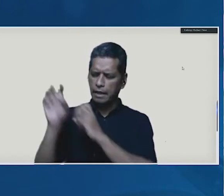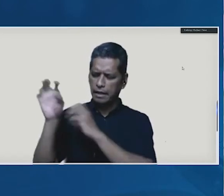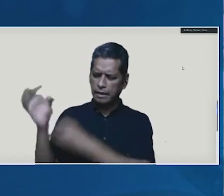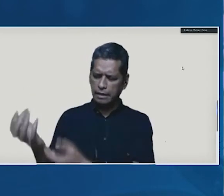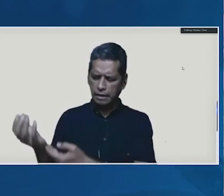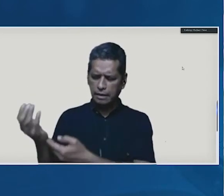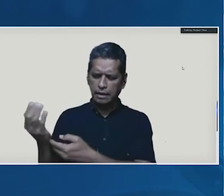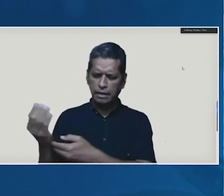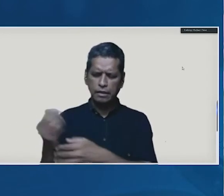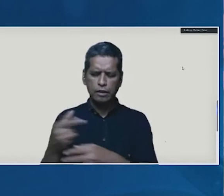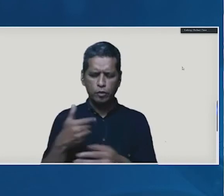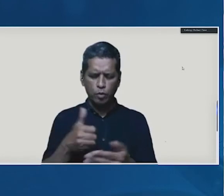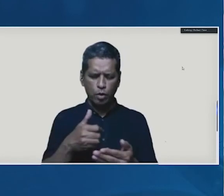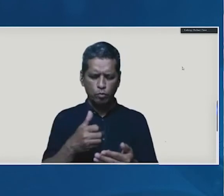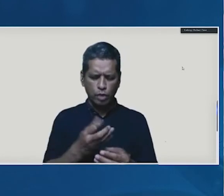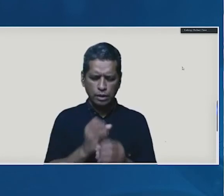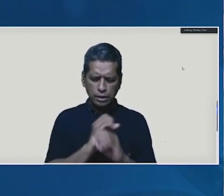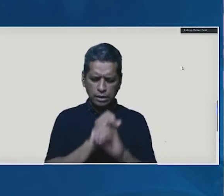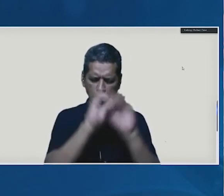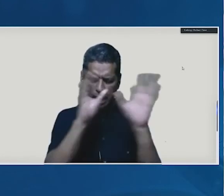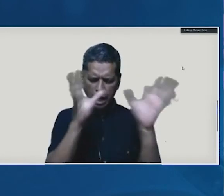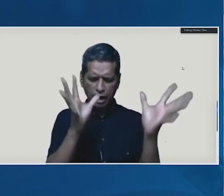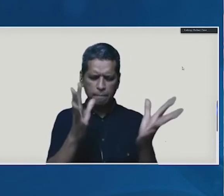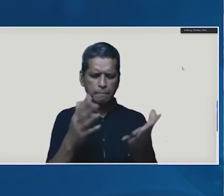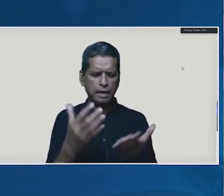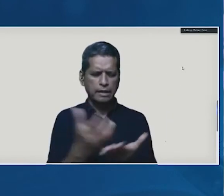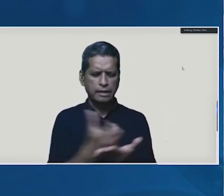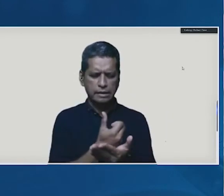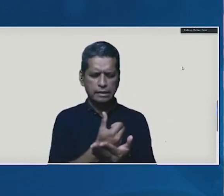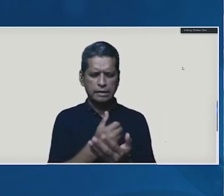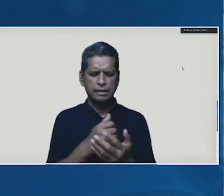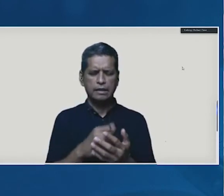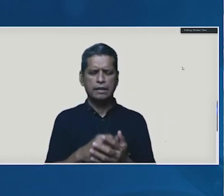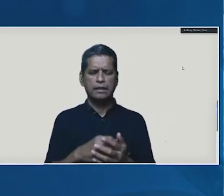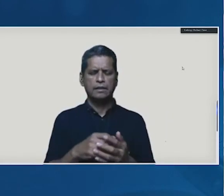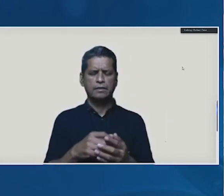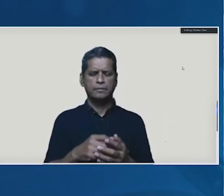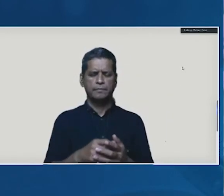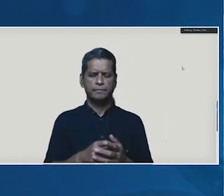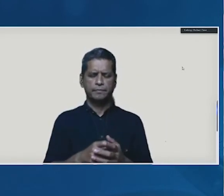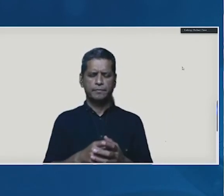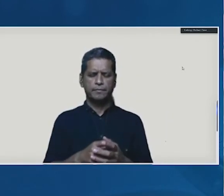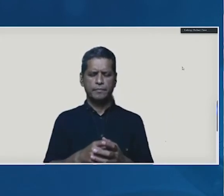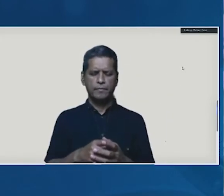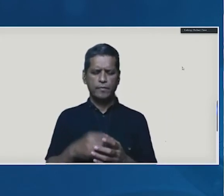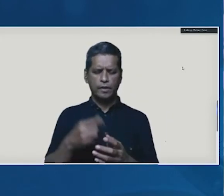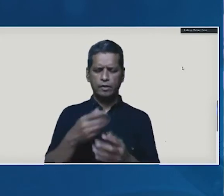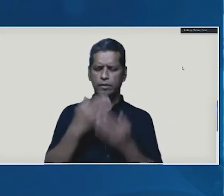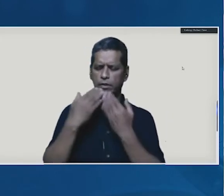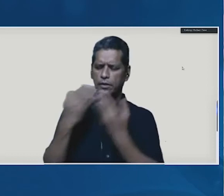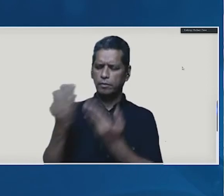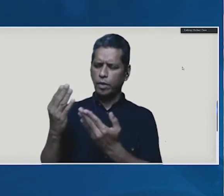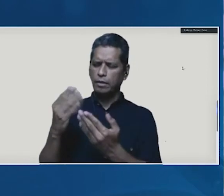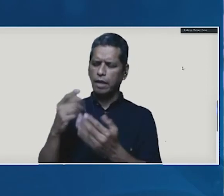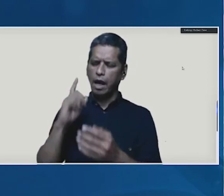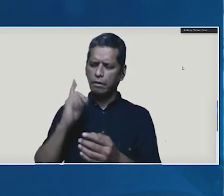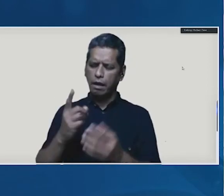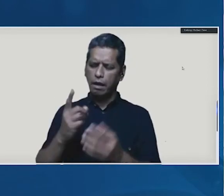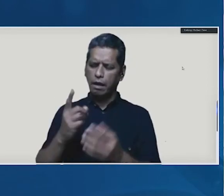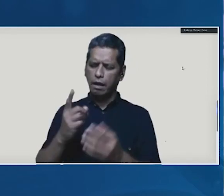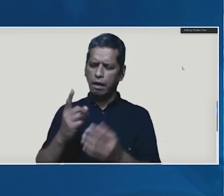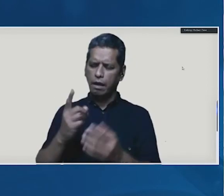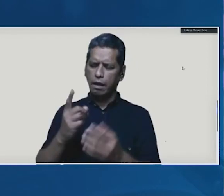menghancurkan seperti dijaman dana bahkan semakin parah tetapi Terima kasih ada pengharapan di dalam Yesus